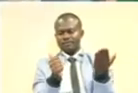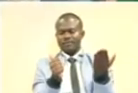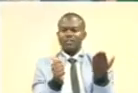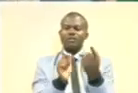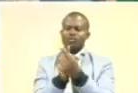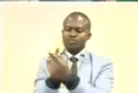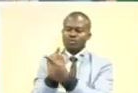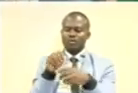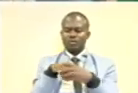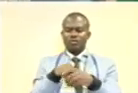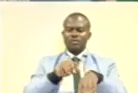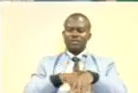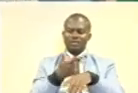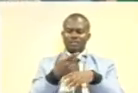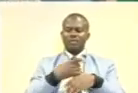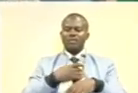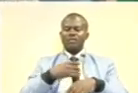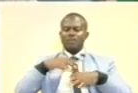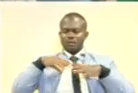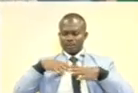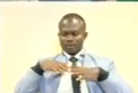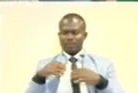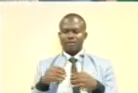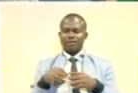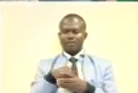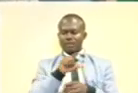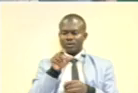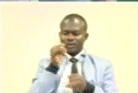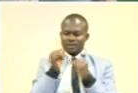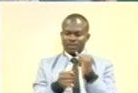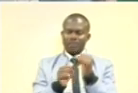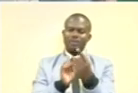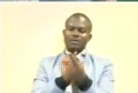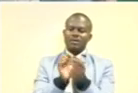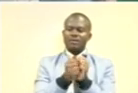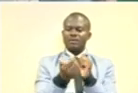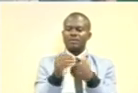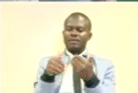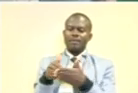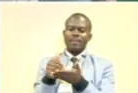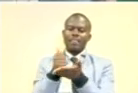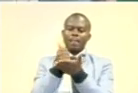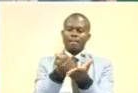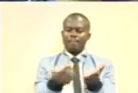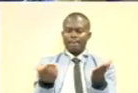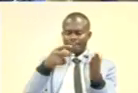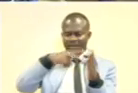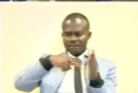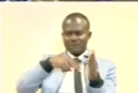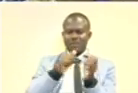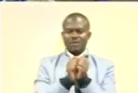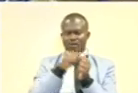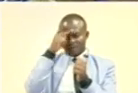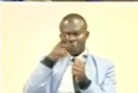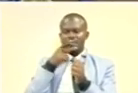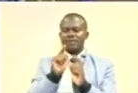guhura nko mu bihe by'ikiruhuko muri weekend bagahura n'abana bagafasha abana gusoma ababyeyi